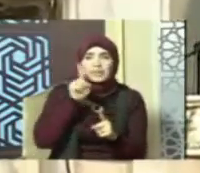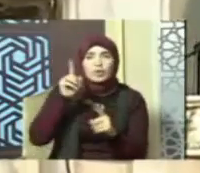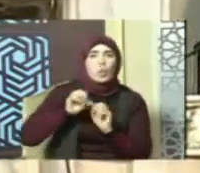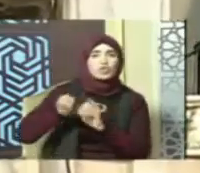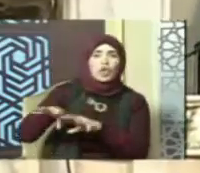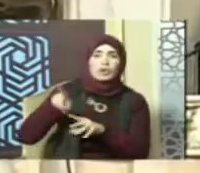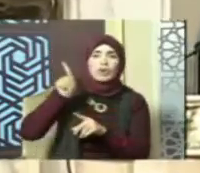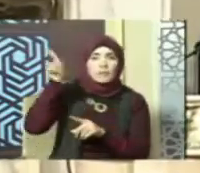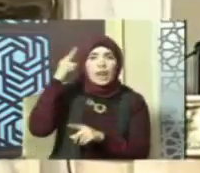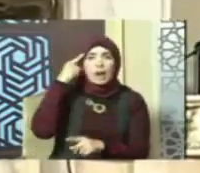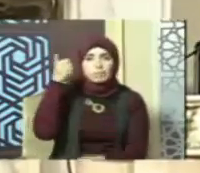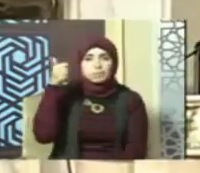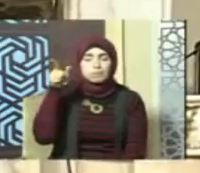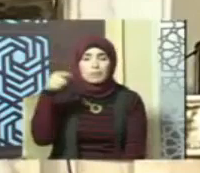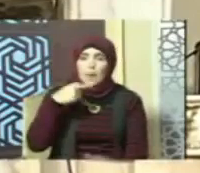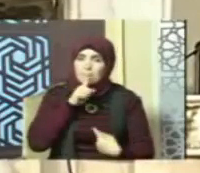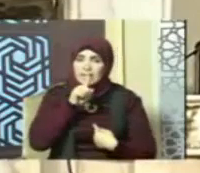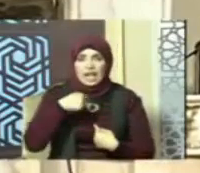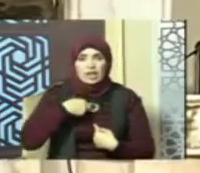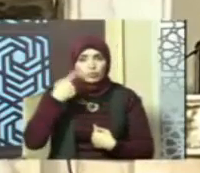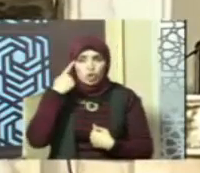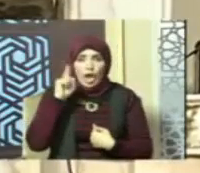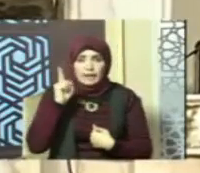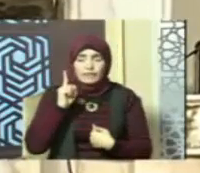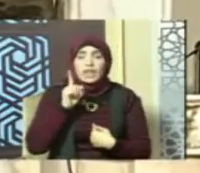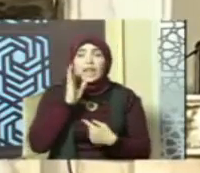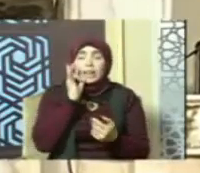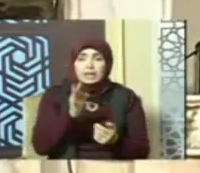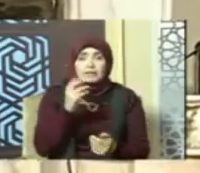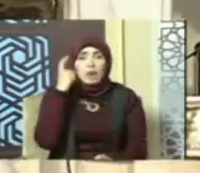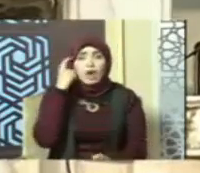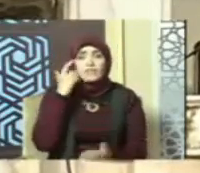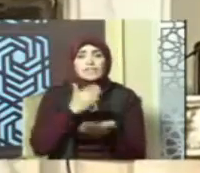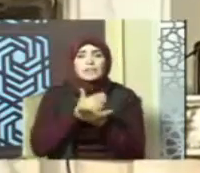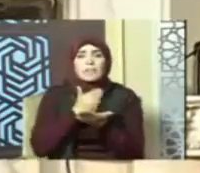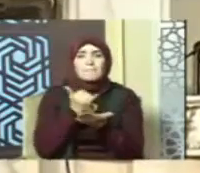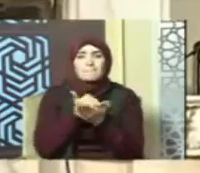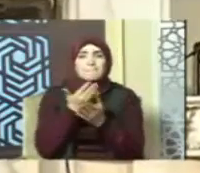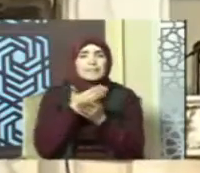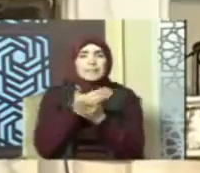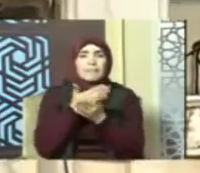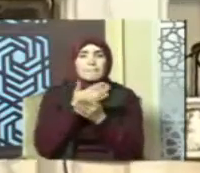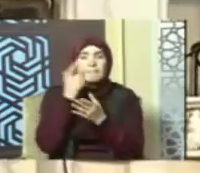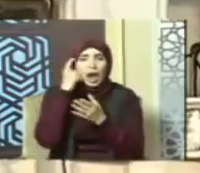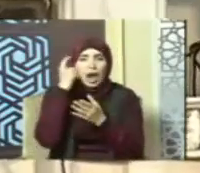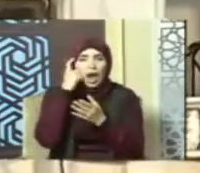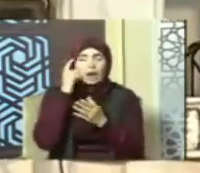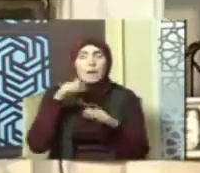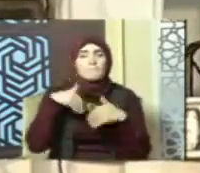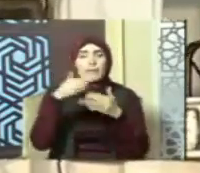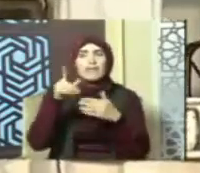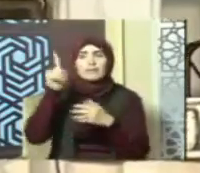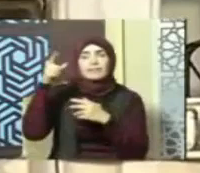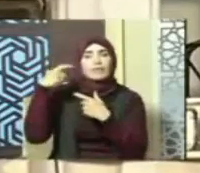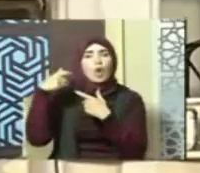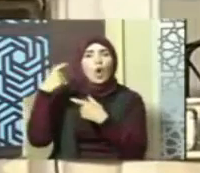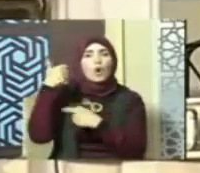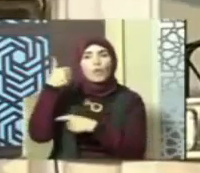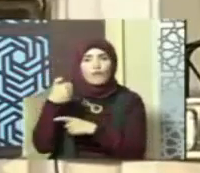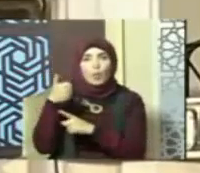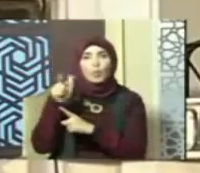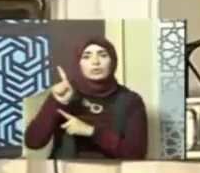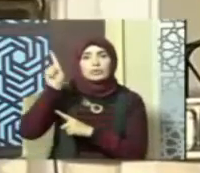وأنتم لا تعلمون. عليك أن تأخذ بالأسباب ثم تفوض أمر النتائج إلى الله عز